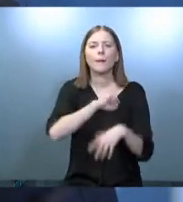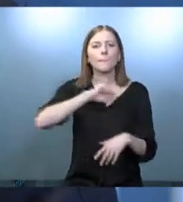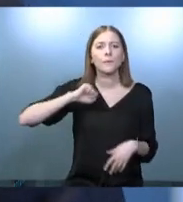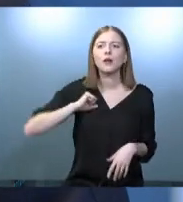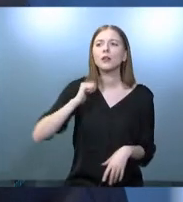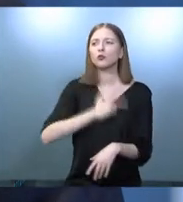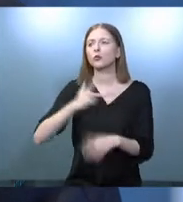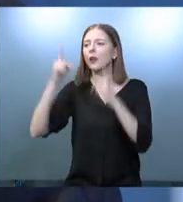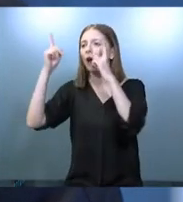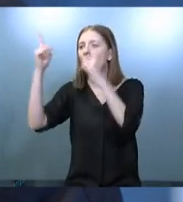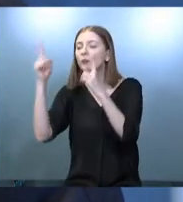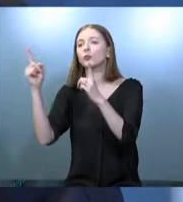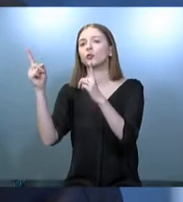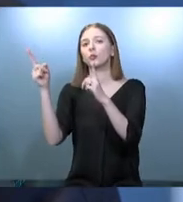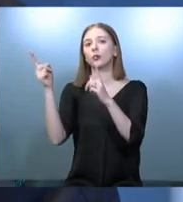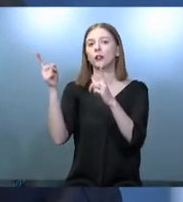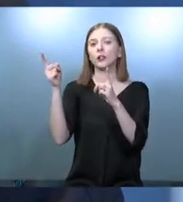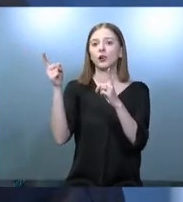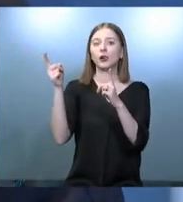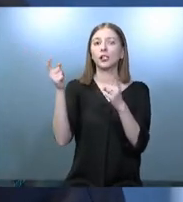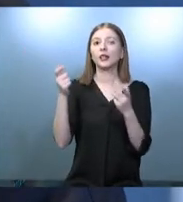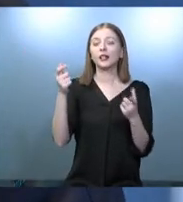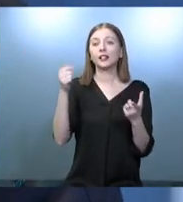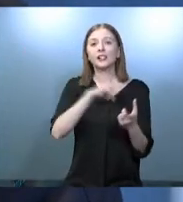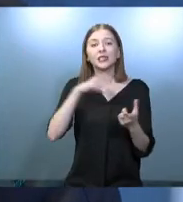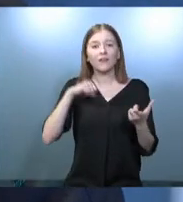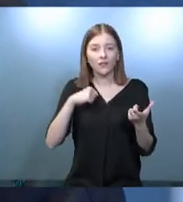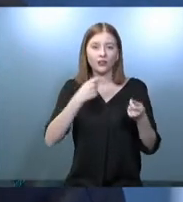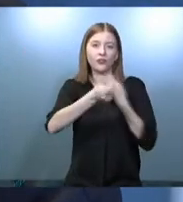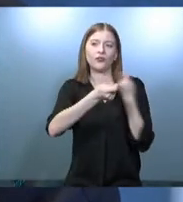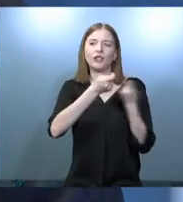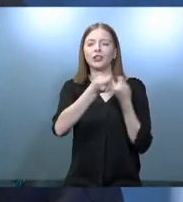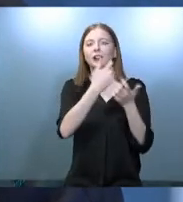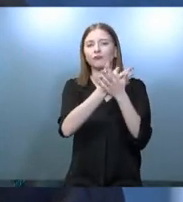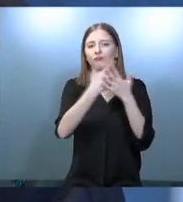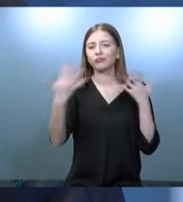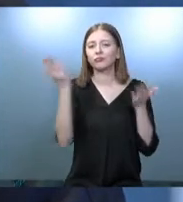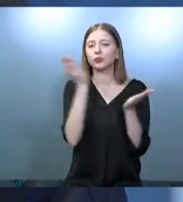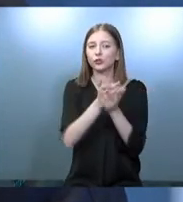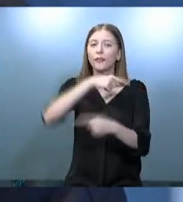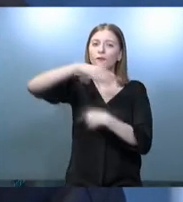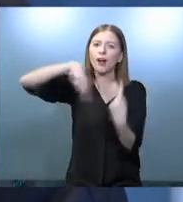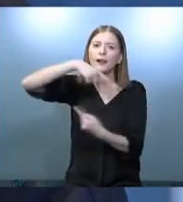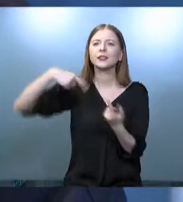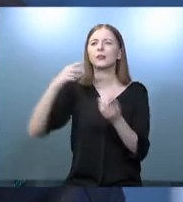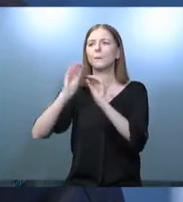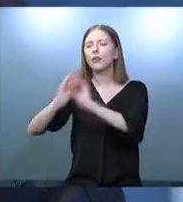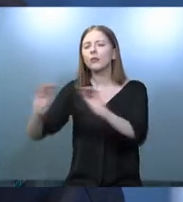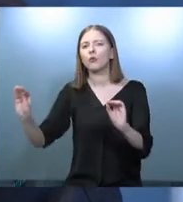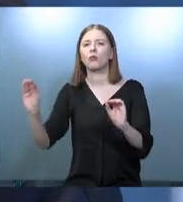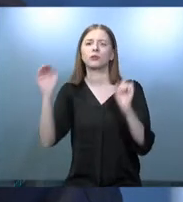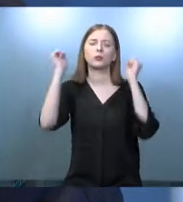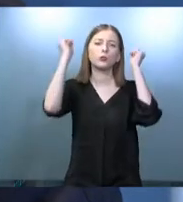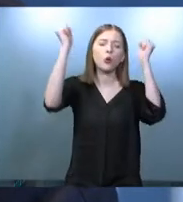socialinės apsaugos, savivaldos, yra verslininkų, yra pedagogų, sporto,